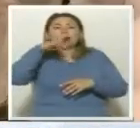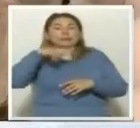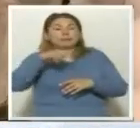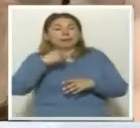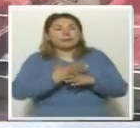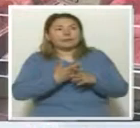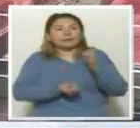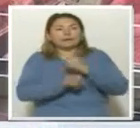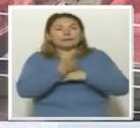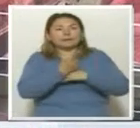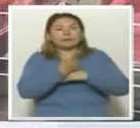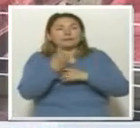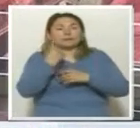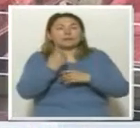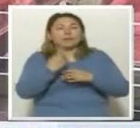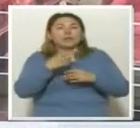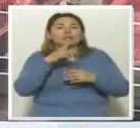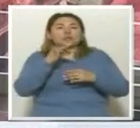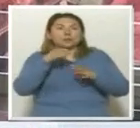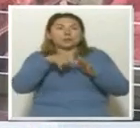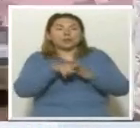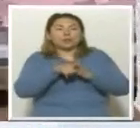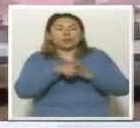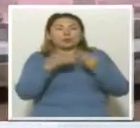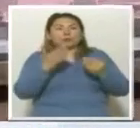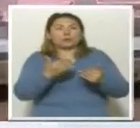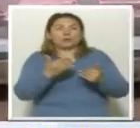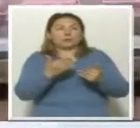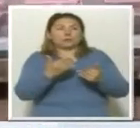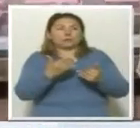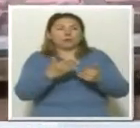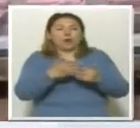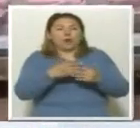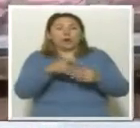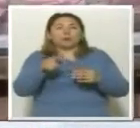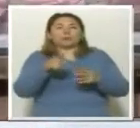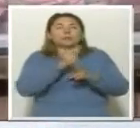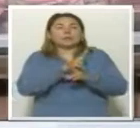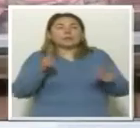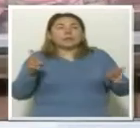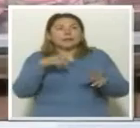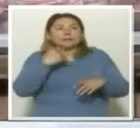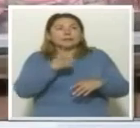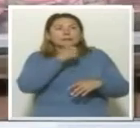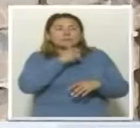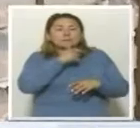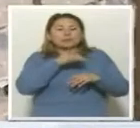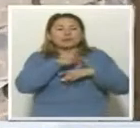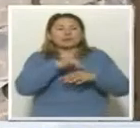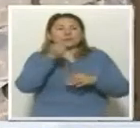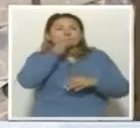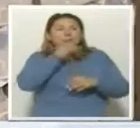мамандары өз өкілеттіктеріне біршама шектеу қойған болатын. Олар тұтынушылардан қоңырау түспей ешқандай себепсіз тексер жүргізе